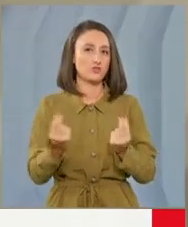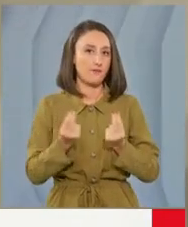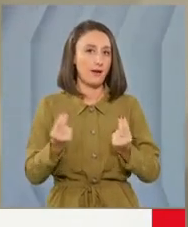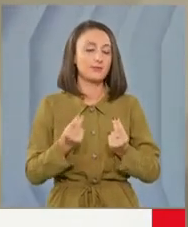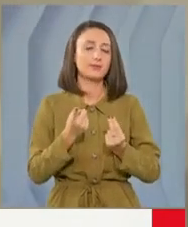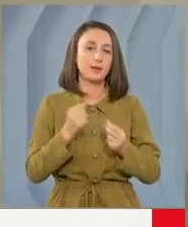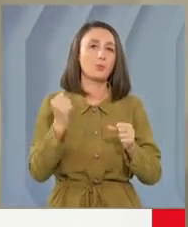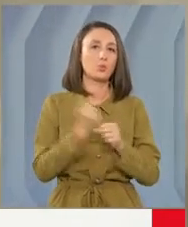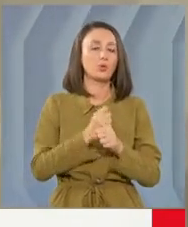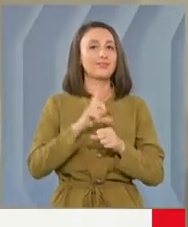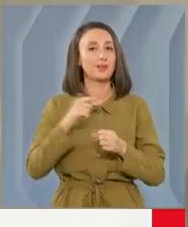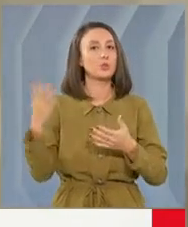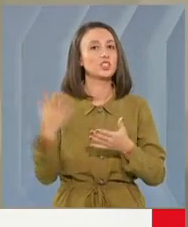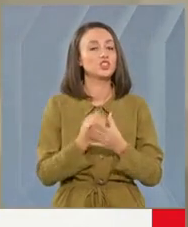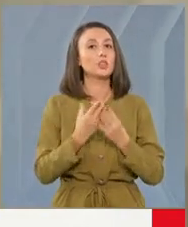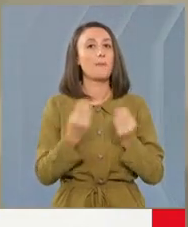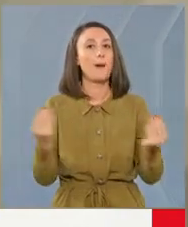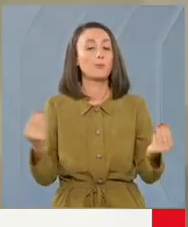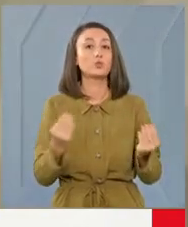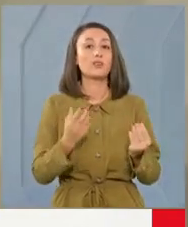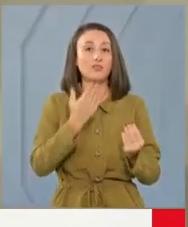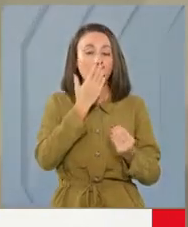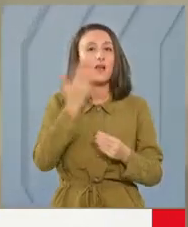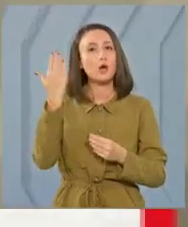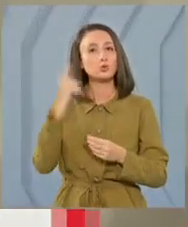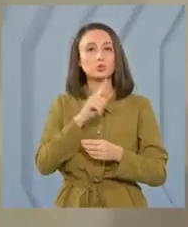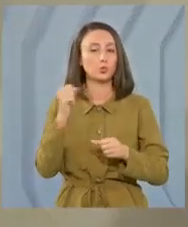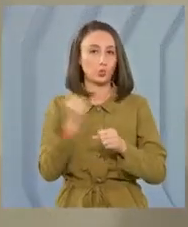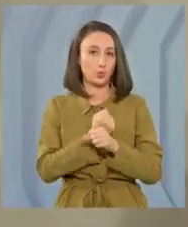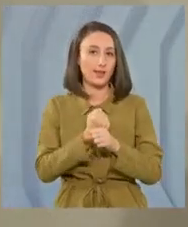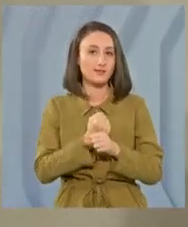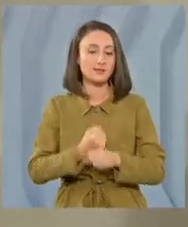Din muncă trebuie să câștigi mai mult decât atunci când nu lucrezi, în mod evident.